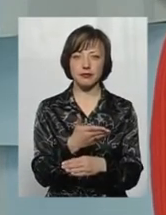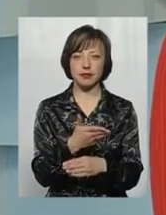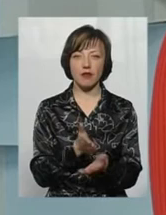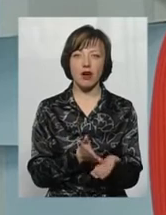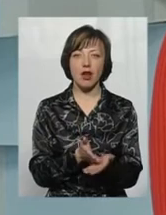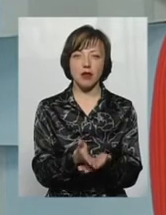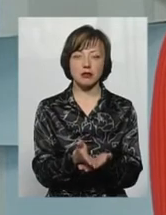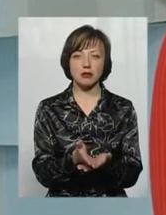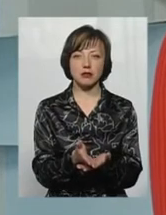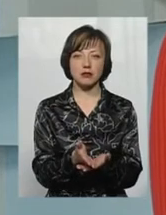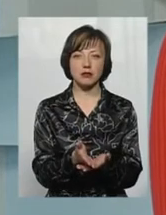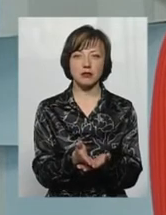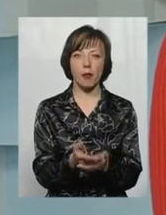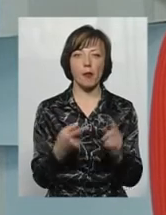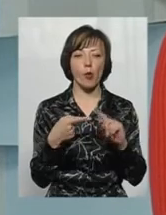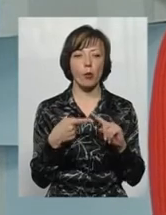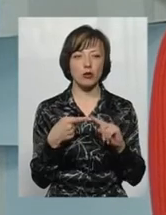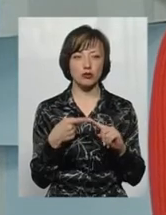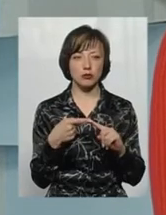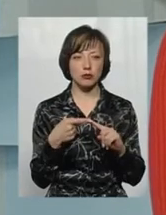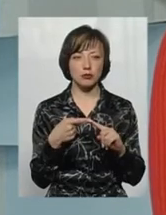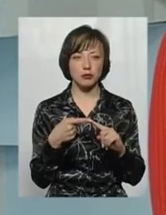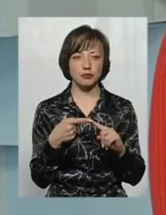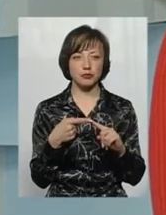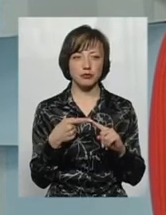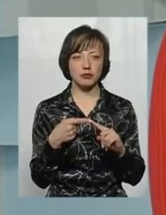варіант. Це, по-перше, як